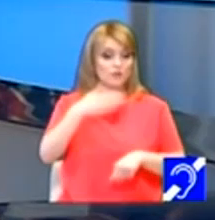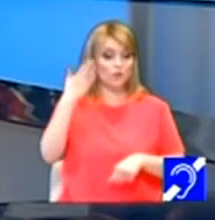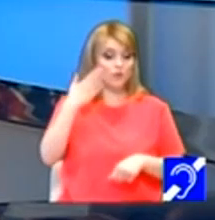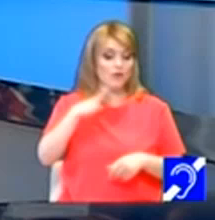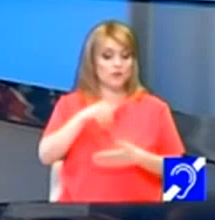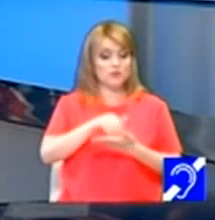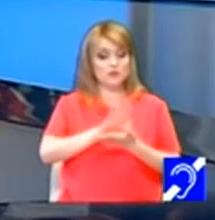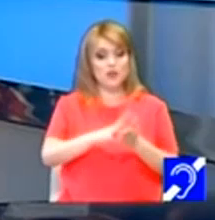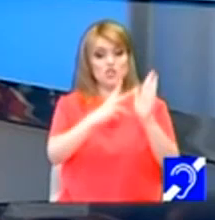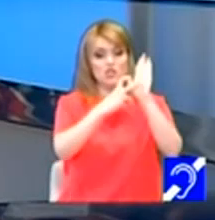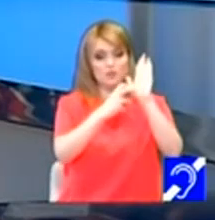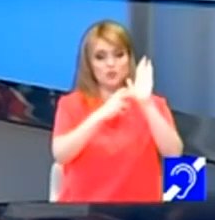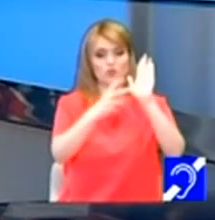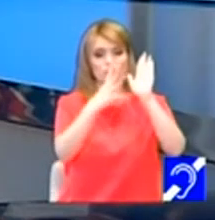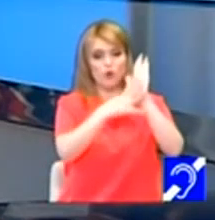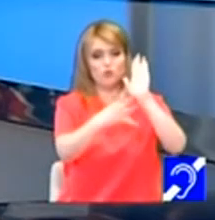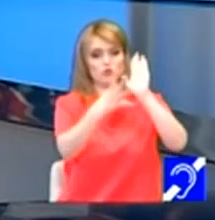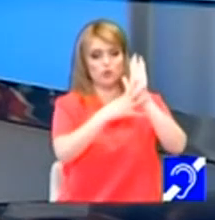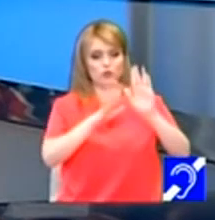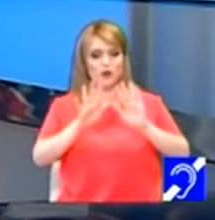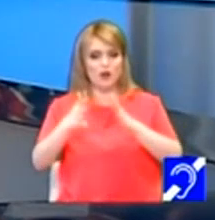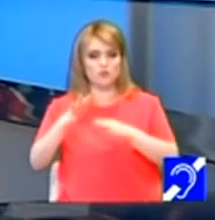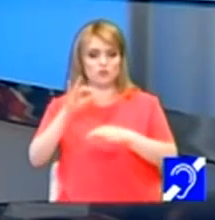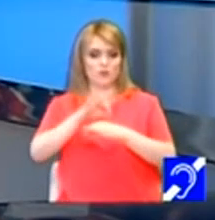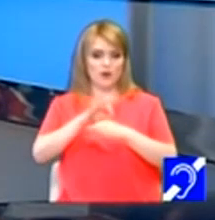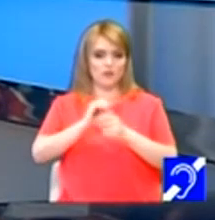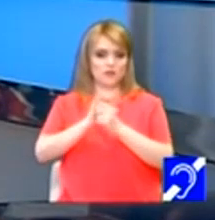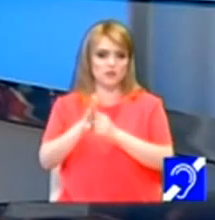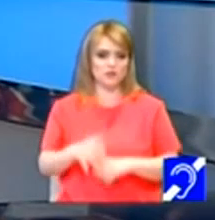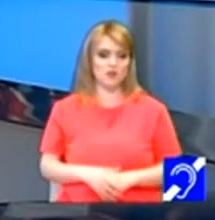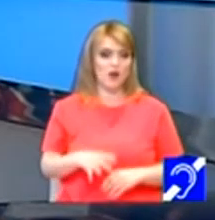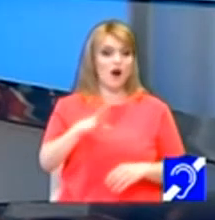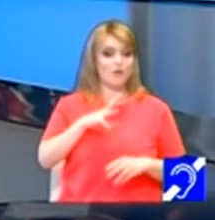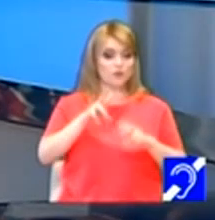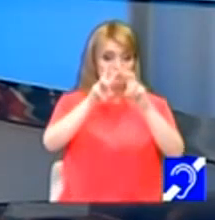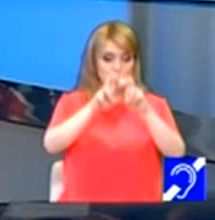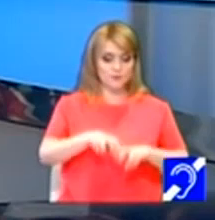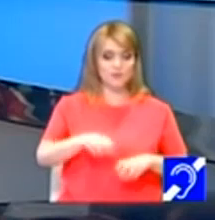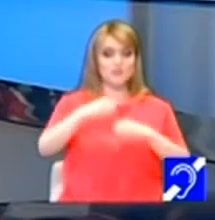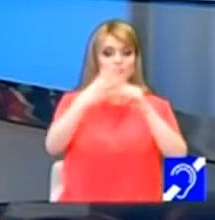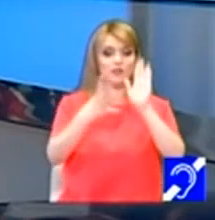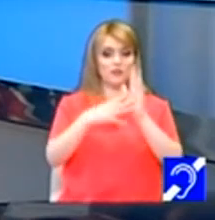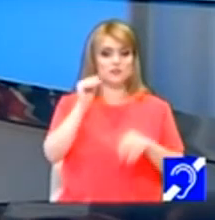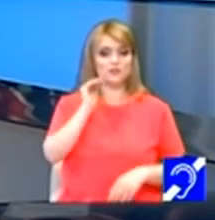fost 799 de cazuri noi de COVID-19, din aproape 19.000 de teste